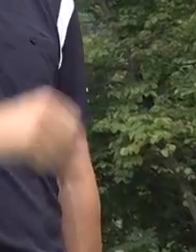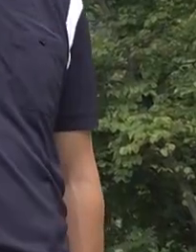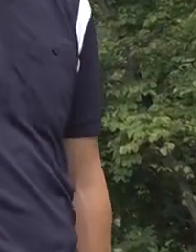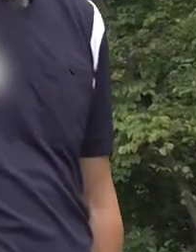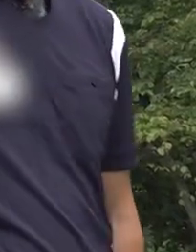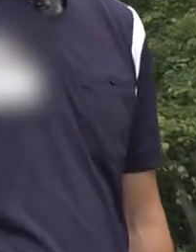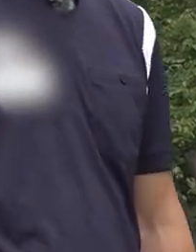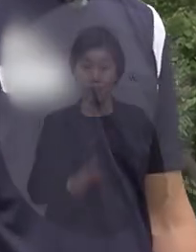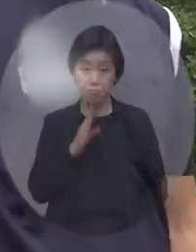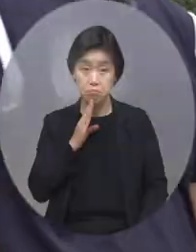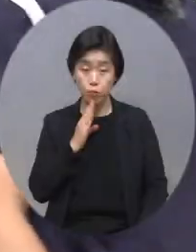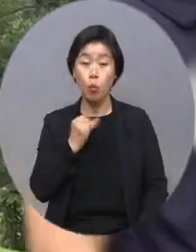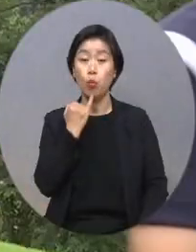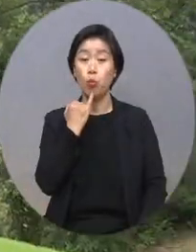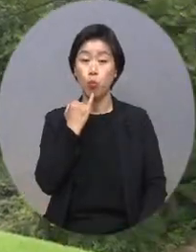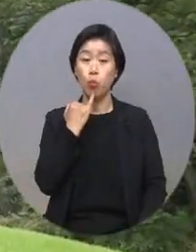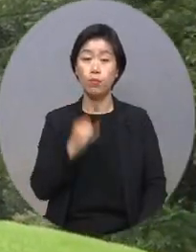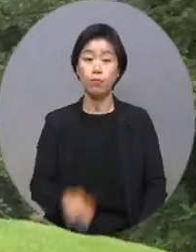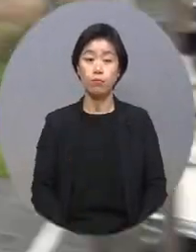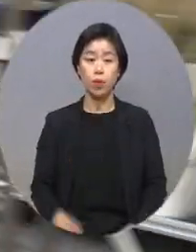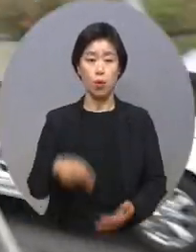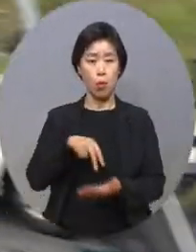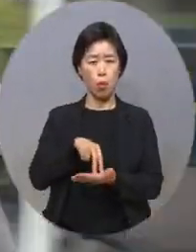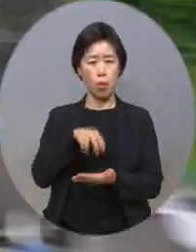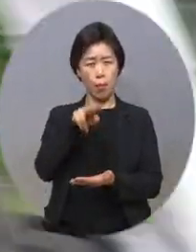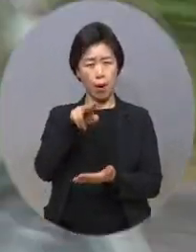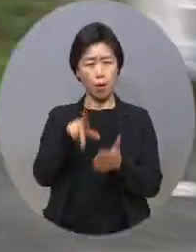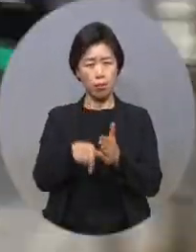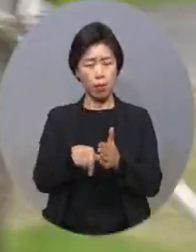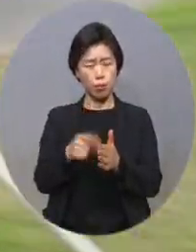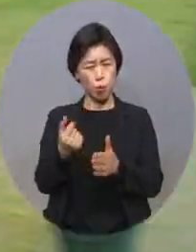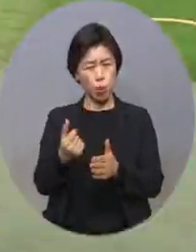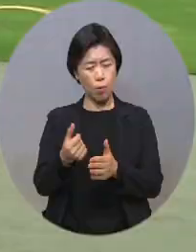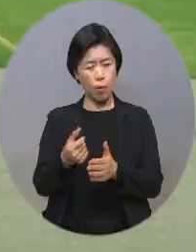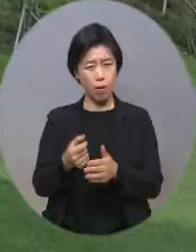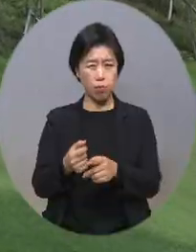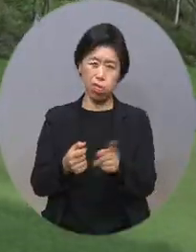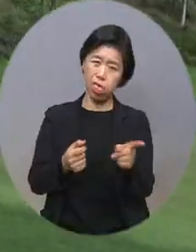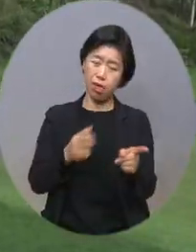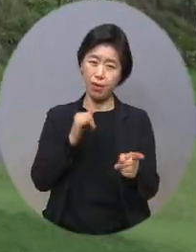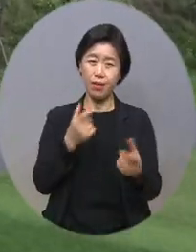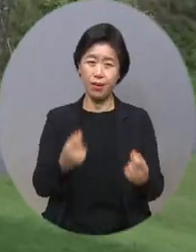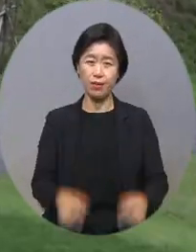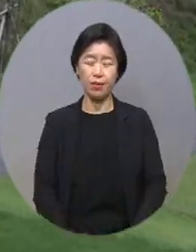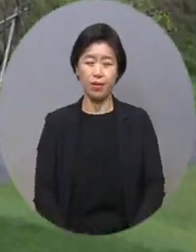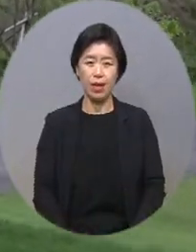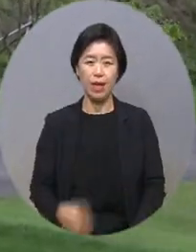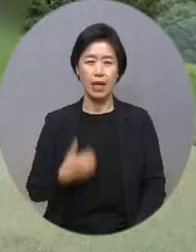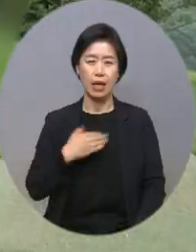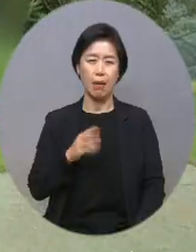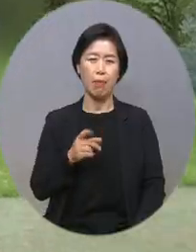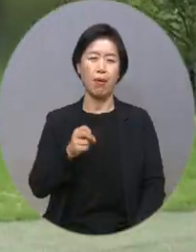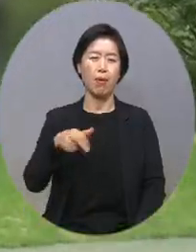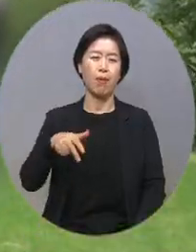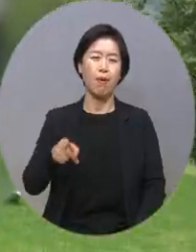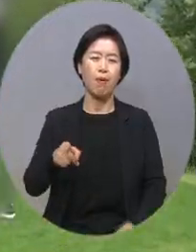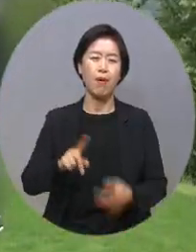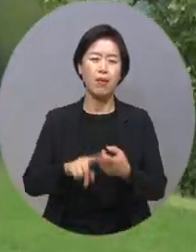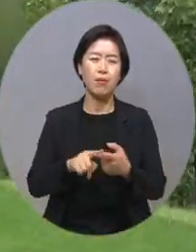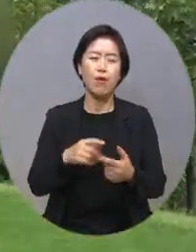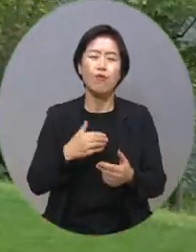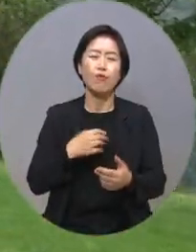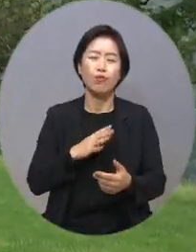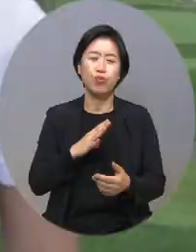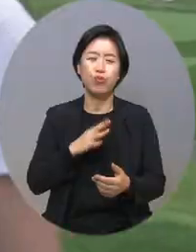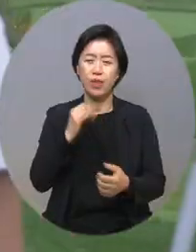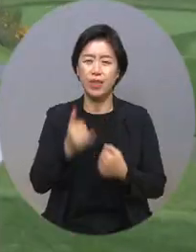아 진짜 여기서 괜찮아 괜찮아. 여기서 봤을 때 땡겨보았는데. 아 파이팅! 아 나 벙커 무서웠나 보다. 아